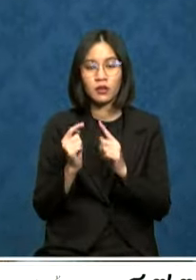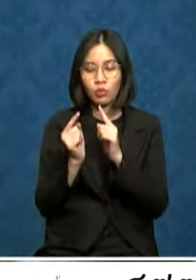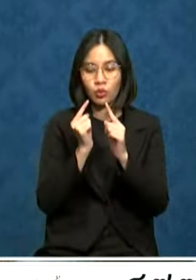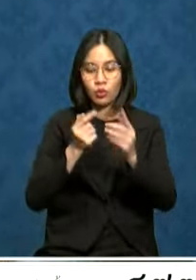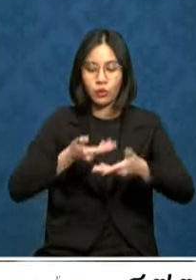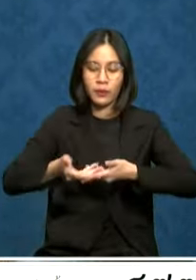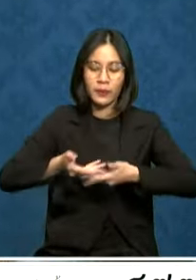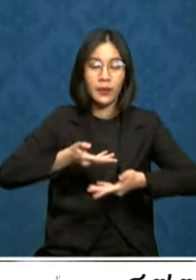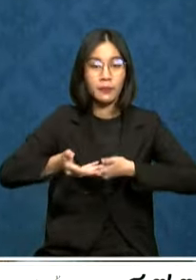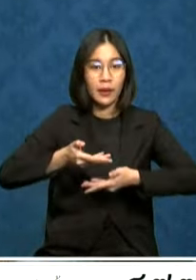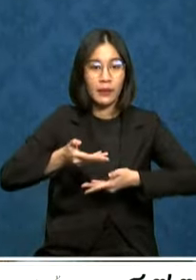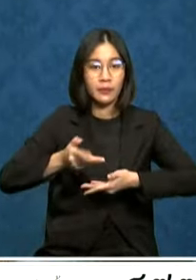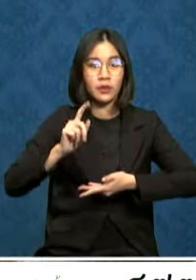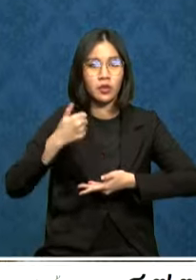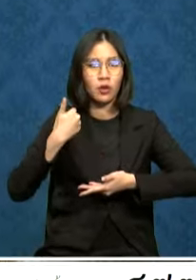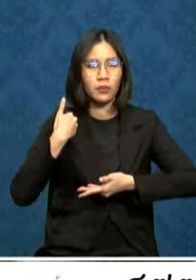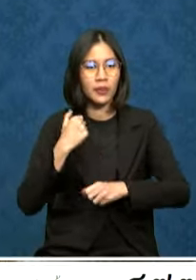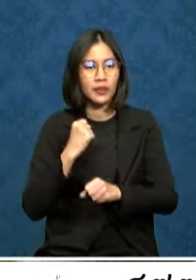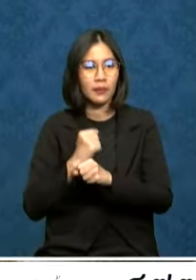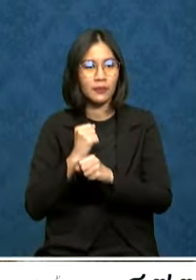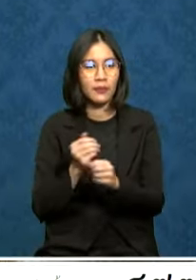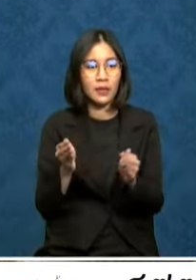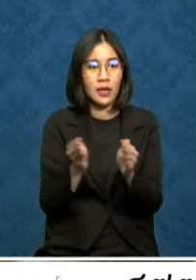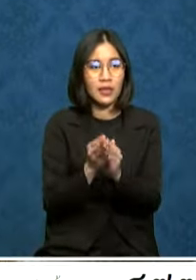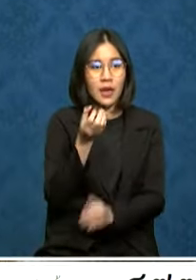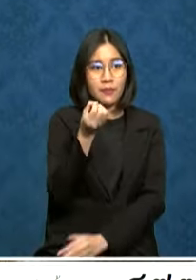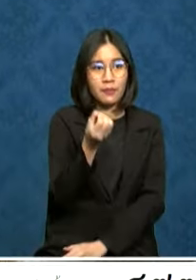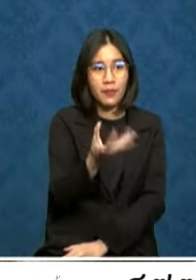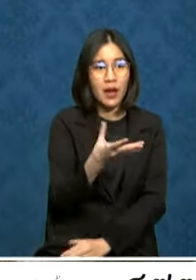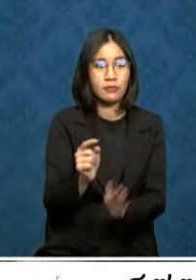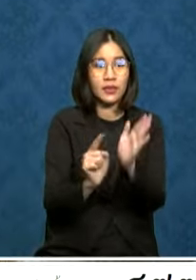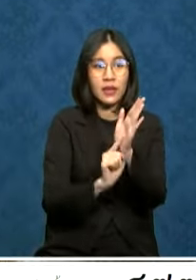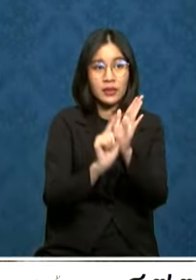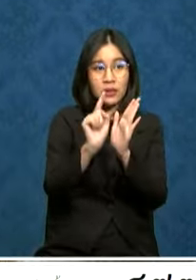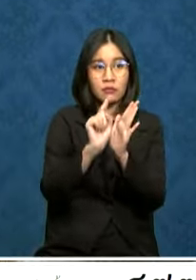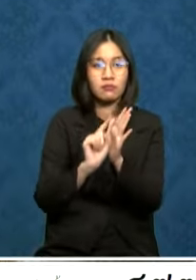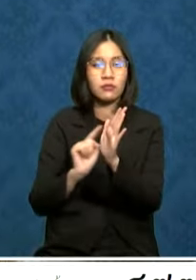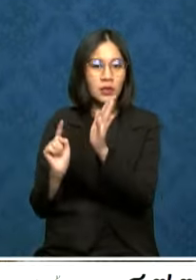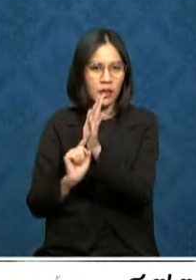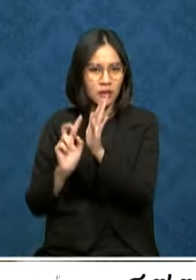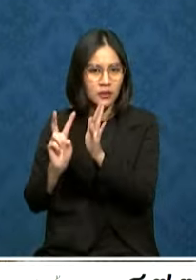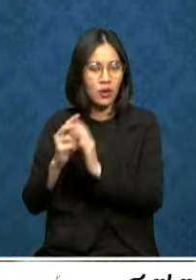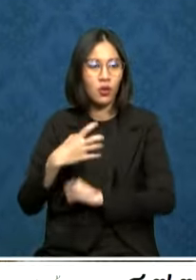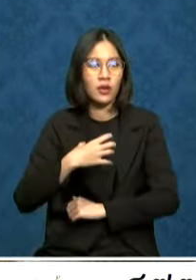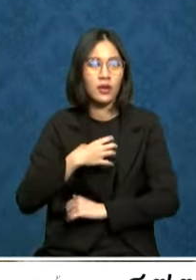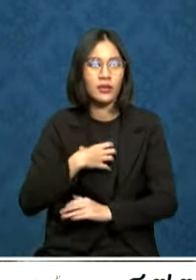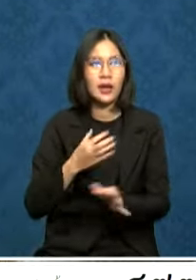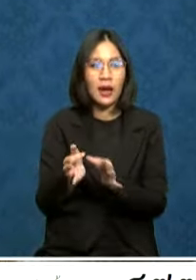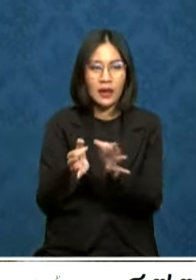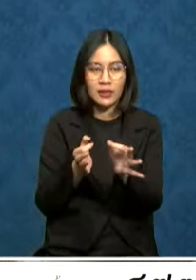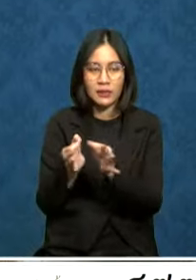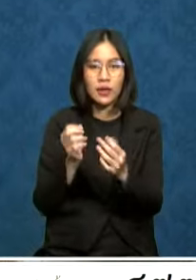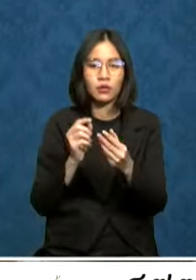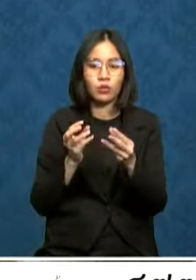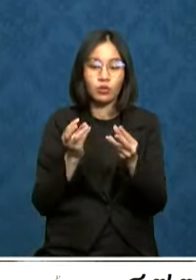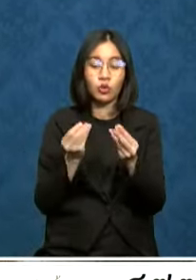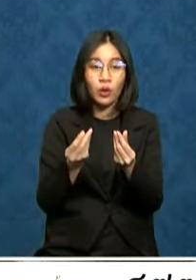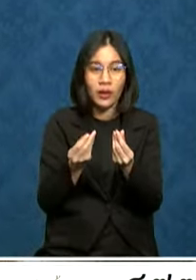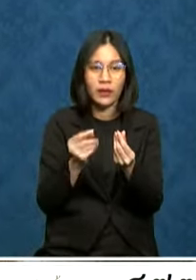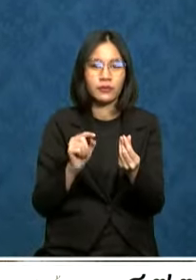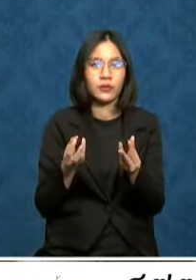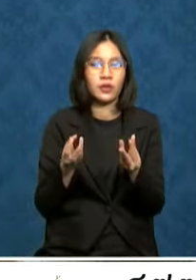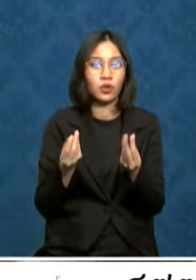ว่ามัจะต้องมีการทำเสียงขางมาก 2 ชั้นอยากจะอธีบาย ลอง